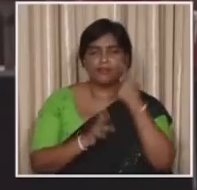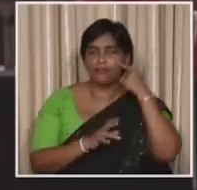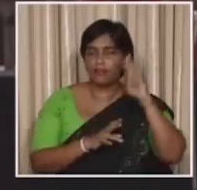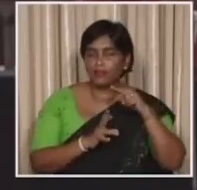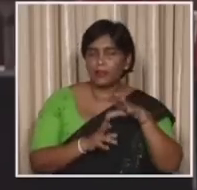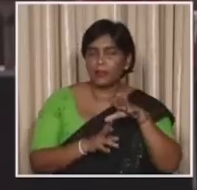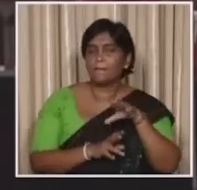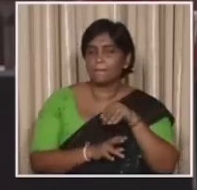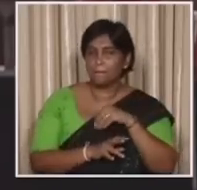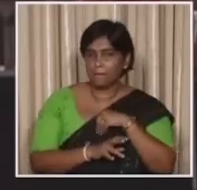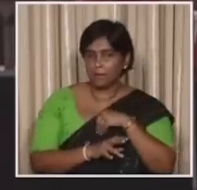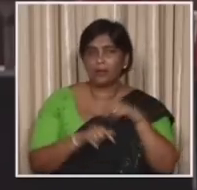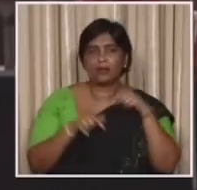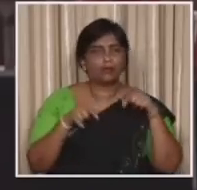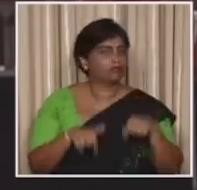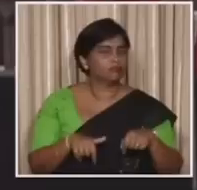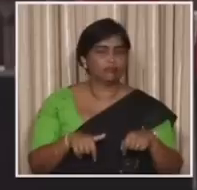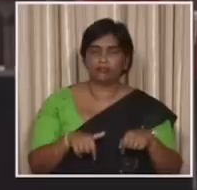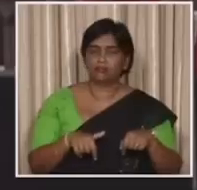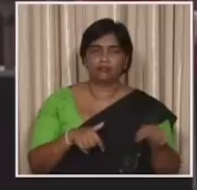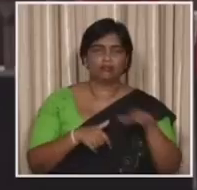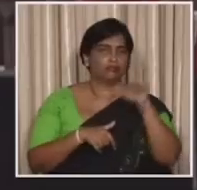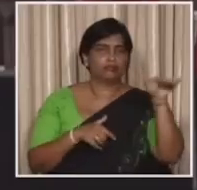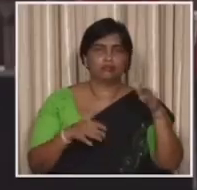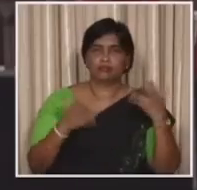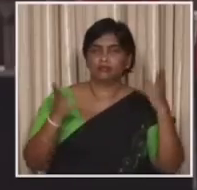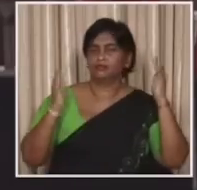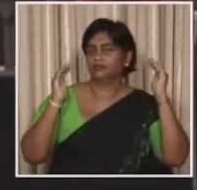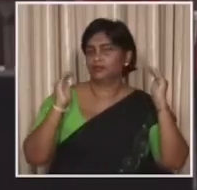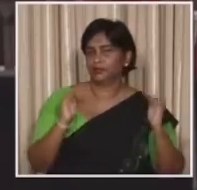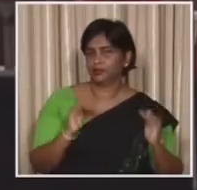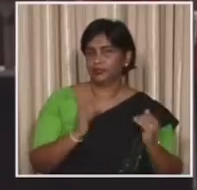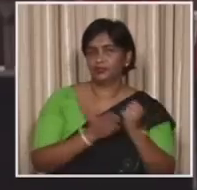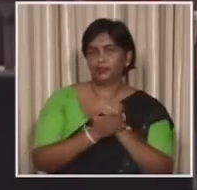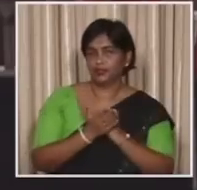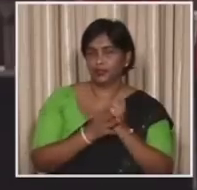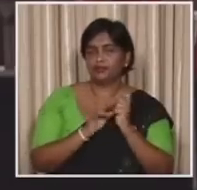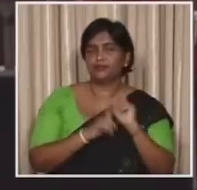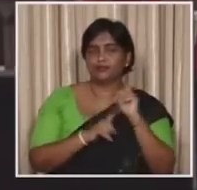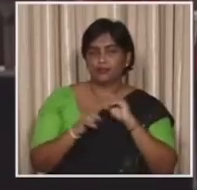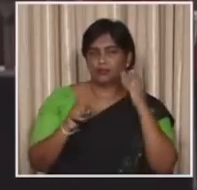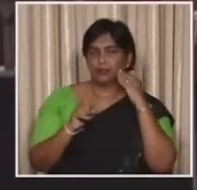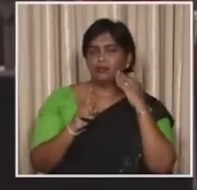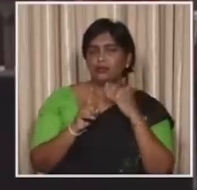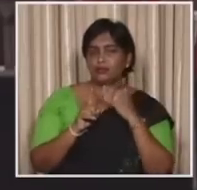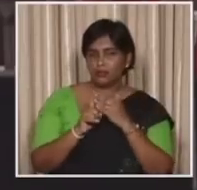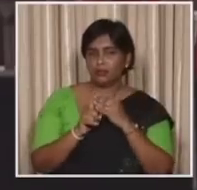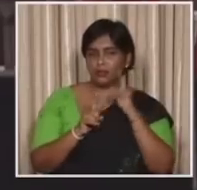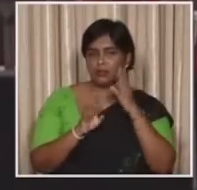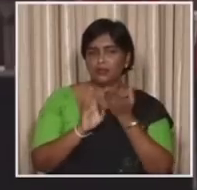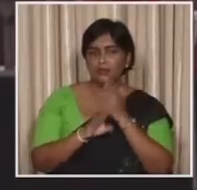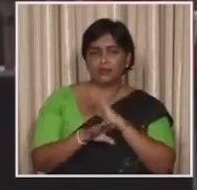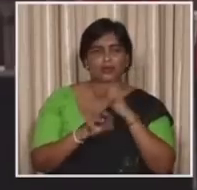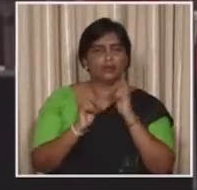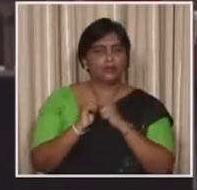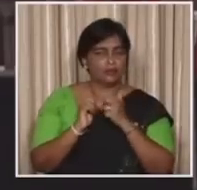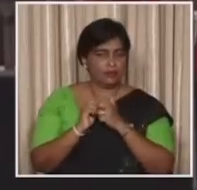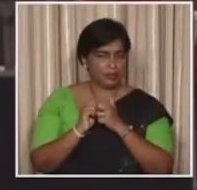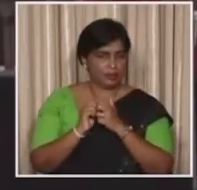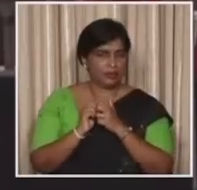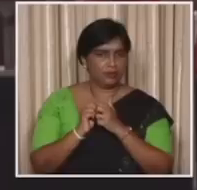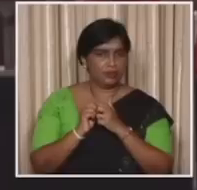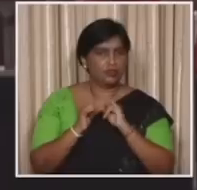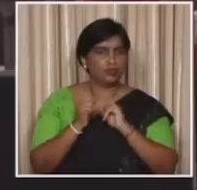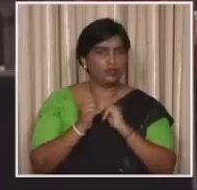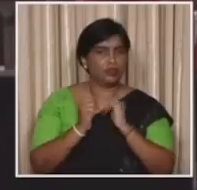විශ්වාසය පිළිගැනීම මේ වෙනකොට සමාජය තුළ නැති වෙමින් යනවා සමස්ත පාර්ලිමේන්තුව පිළිබඳවත් ඇති වෙන මේ පහුගිය දිනවල ඇති වෙච්ච කතාබහ.